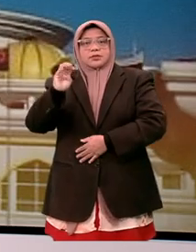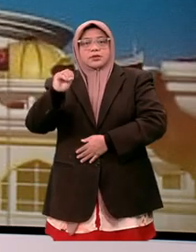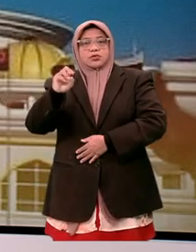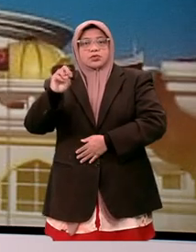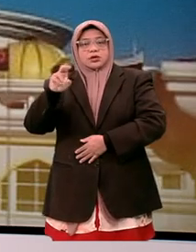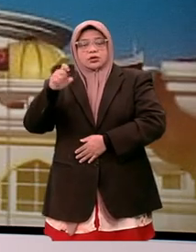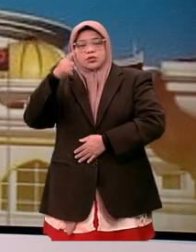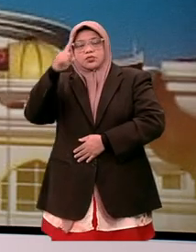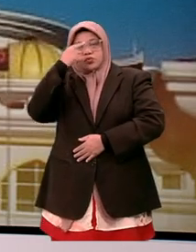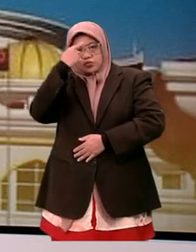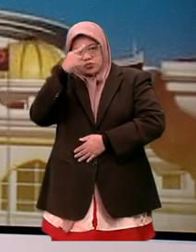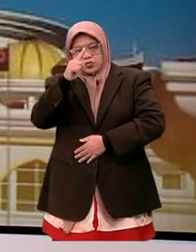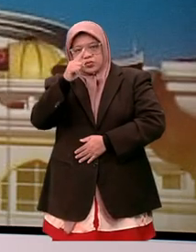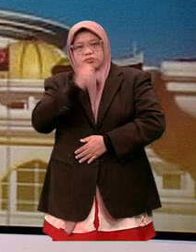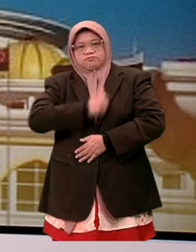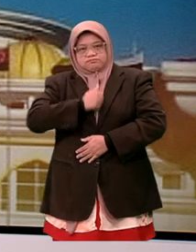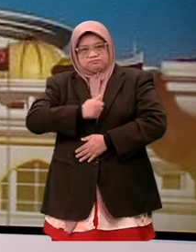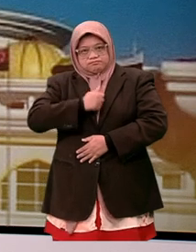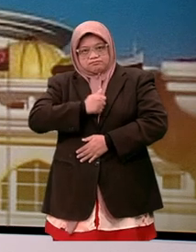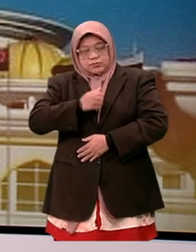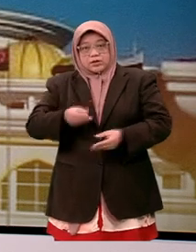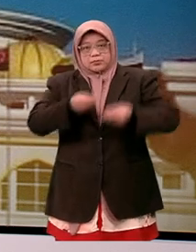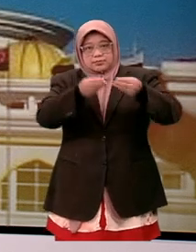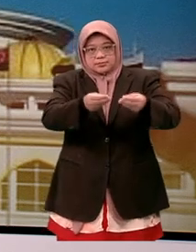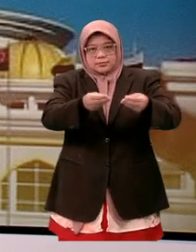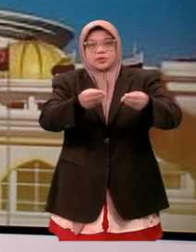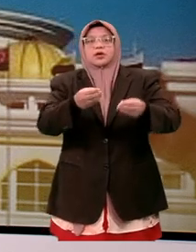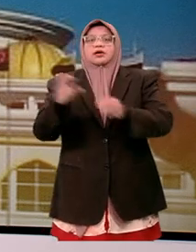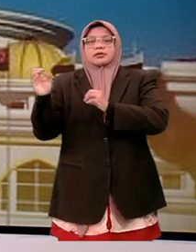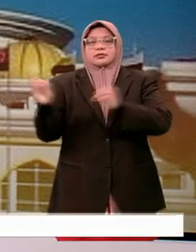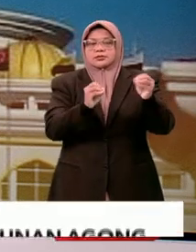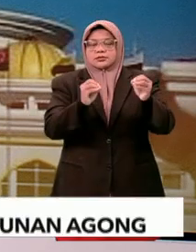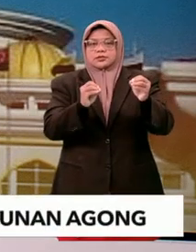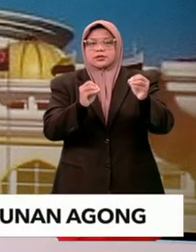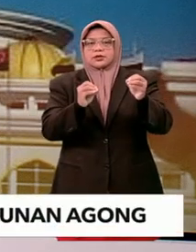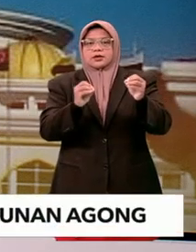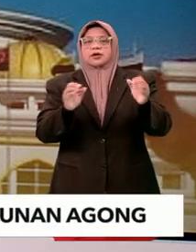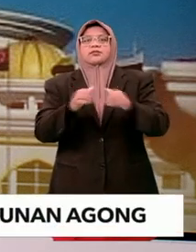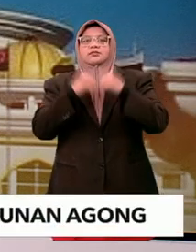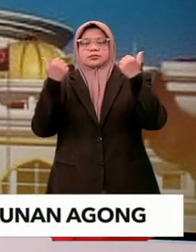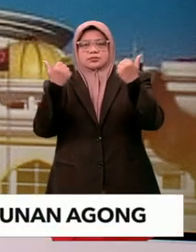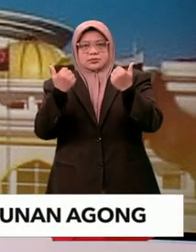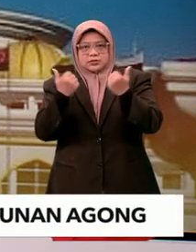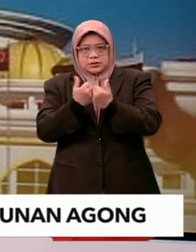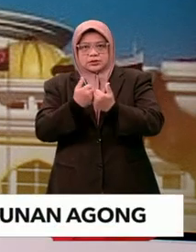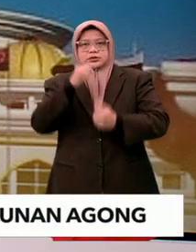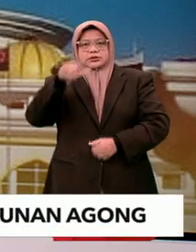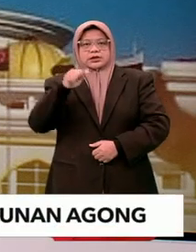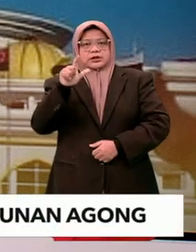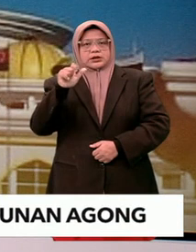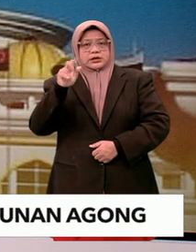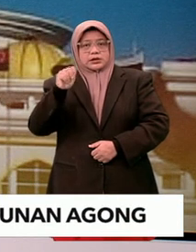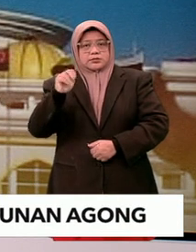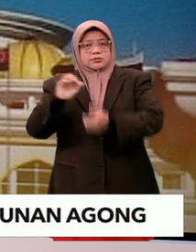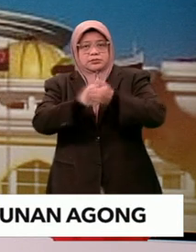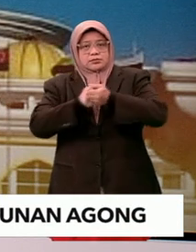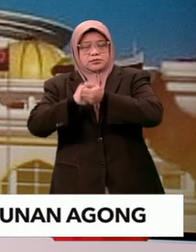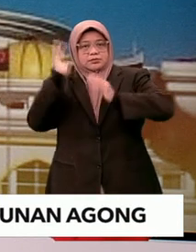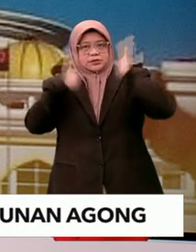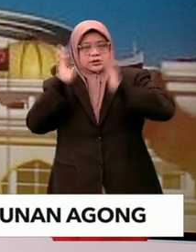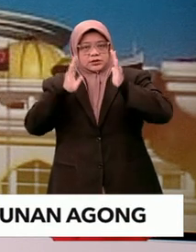memberi pengampunan kepada bekas perdana menteri itu yang dianjurkan pertumbuhan jalinan perpaduan negara Malaysia kira-kira 300